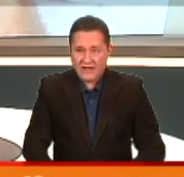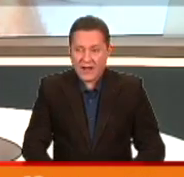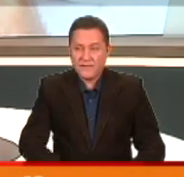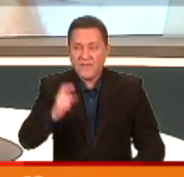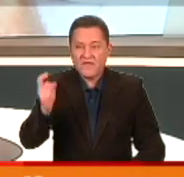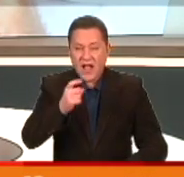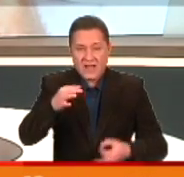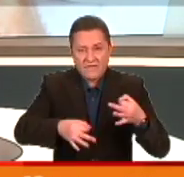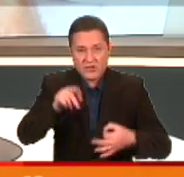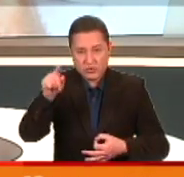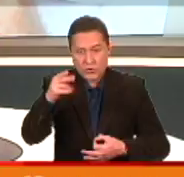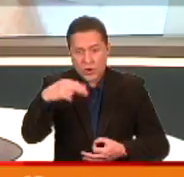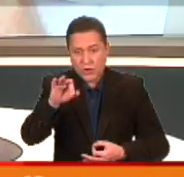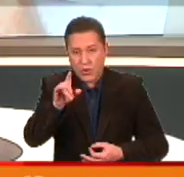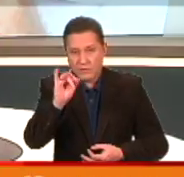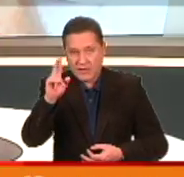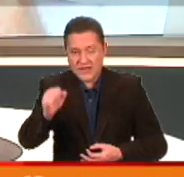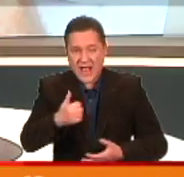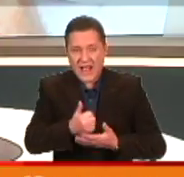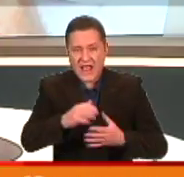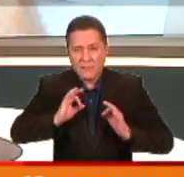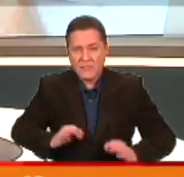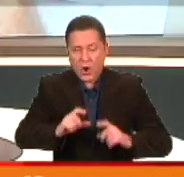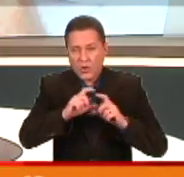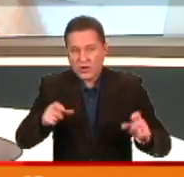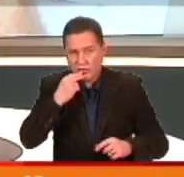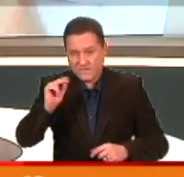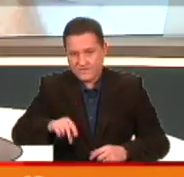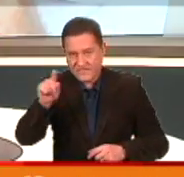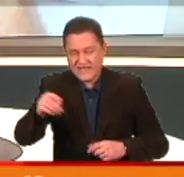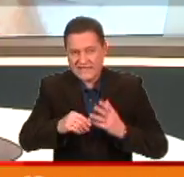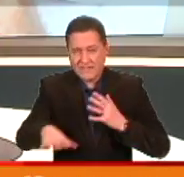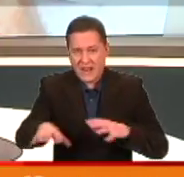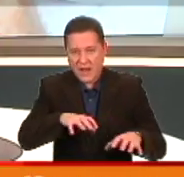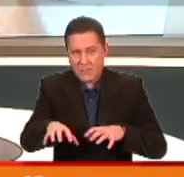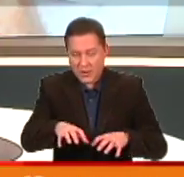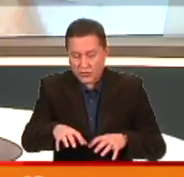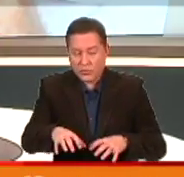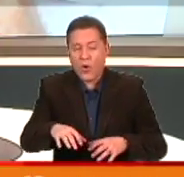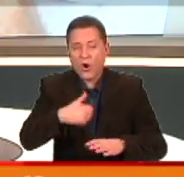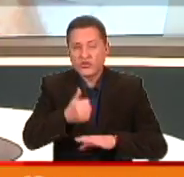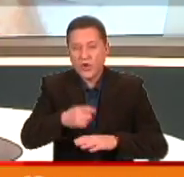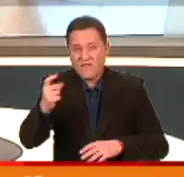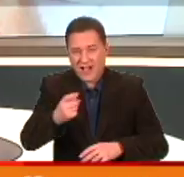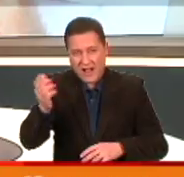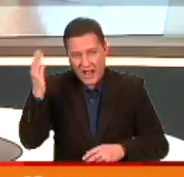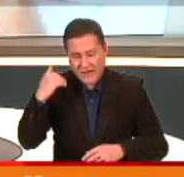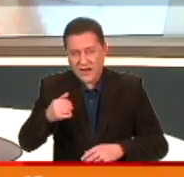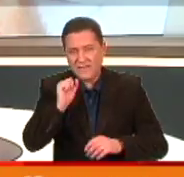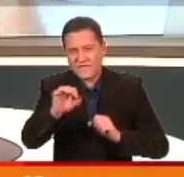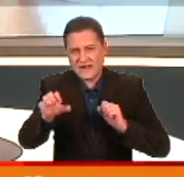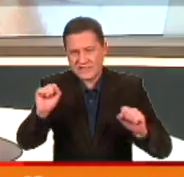У Харкові судять Михайла Добкіна. Генпрокуратура закидає нардепові земельну оборудку. Коли Добкін очолював Харків, він безкоштовно віддавав